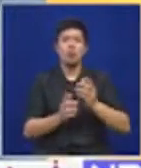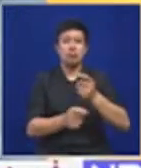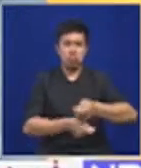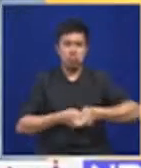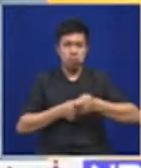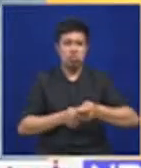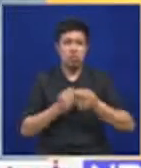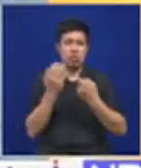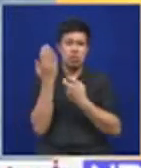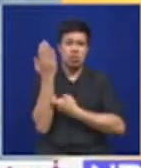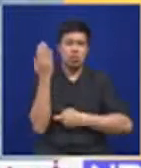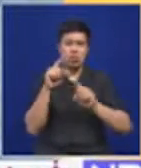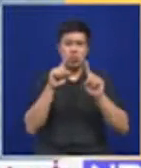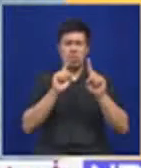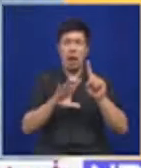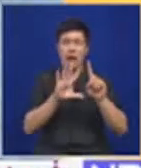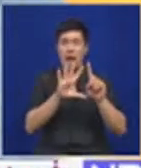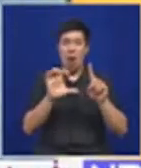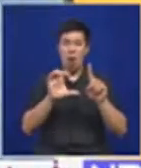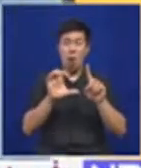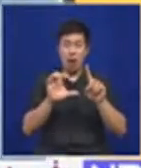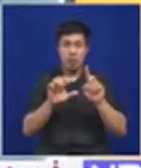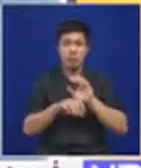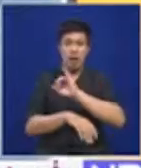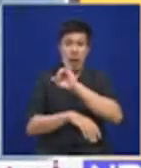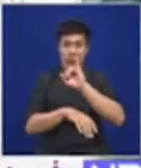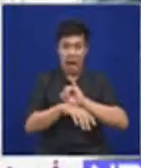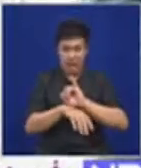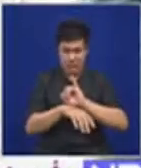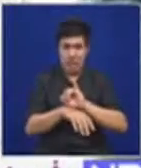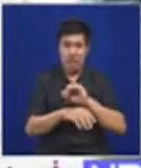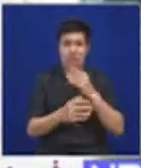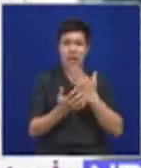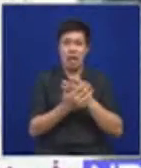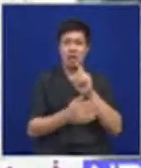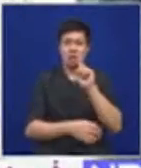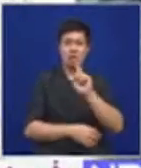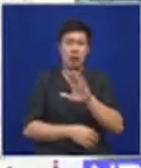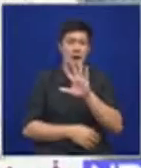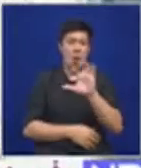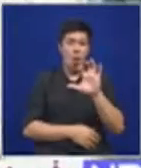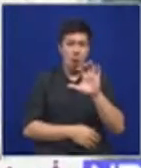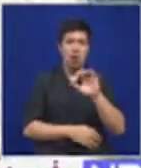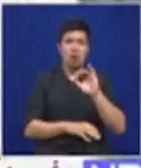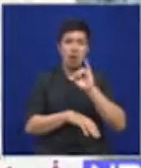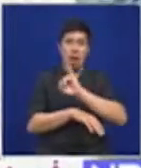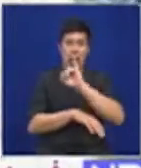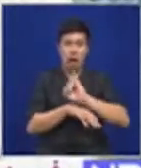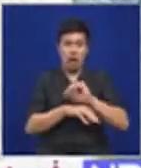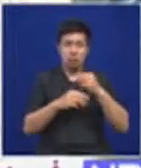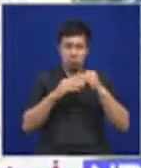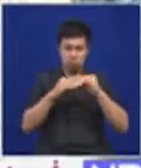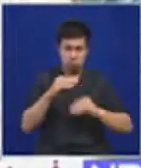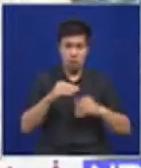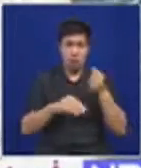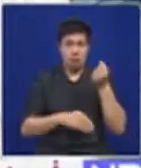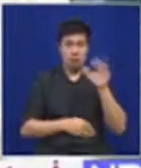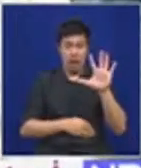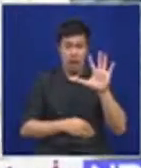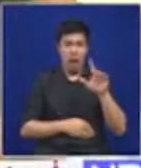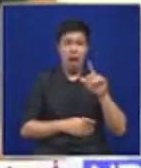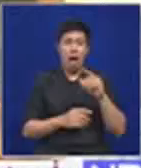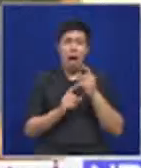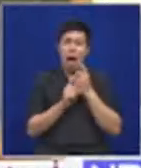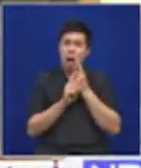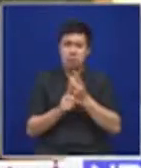ยาง 1,500 ไร่1,500 บาทต่อไร่นะครับไม่เกิน15ไร่อีกทั้งให้ชาวสวนยางที่ไม่มีเอกสารสิทธิ์ได้รับสิทธิ์ตามแนว